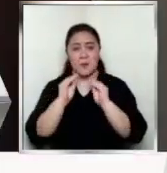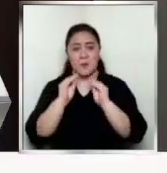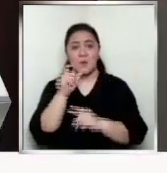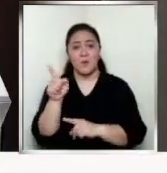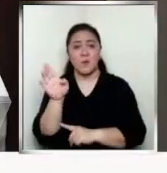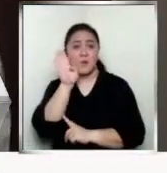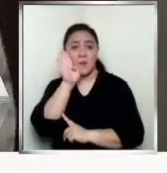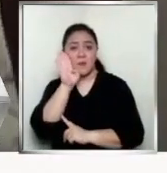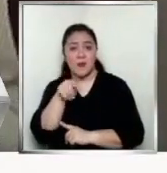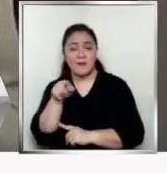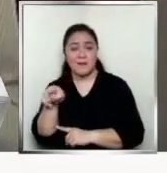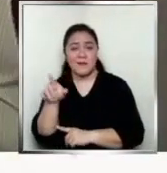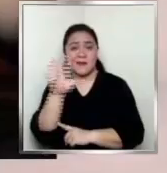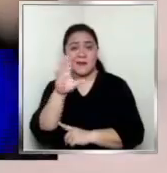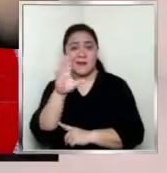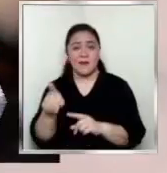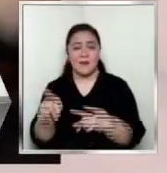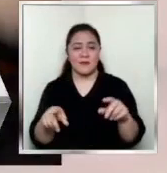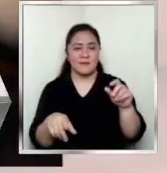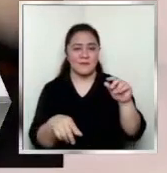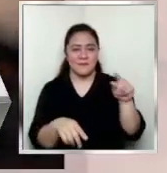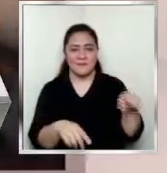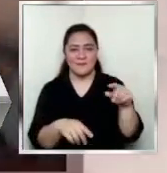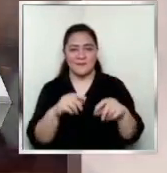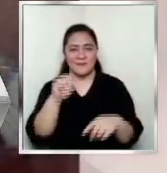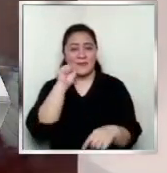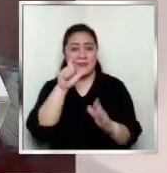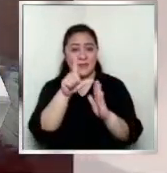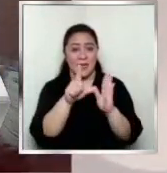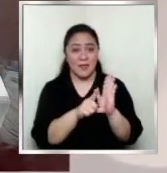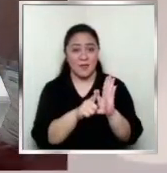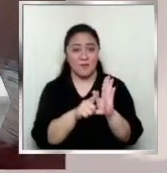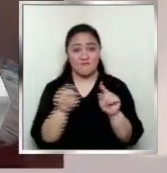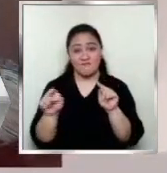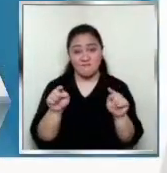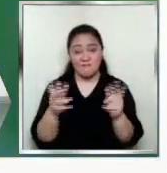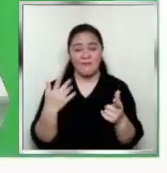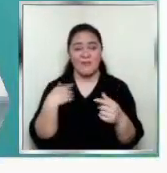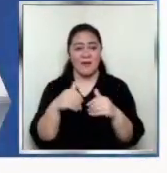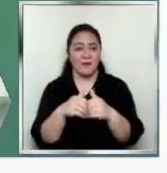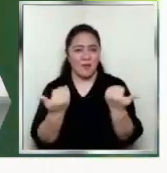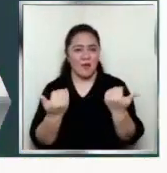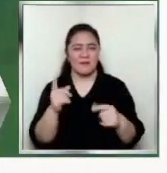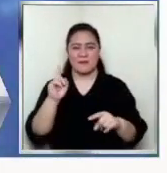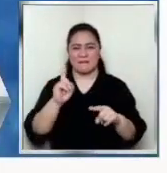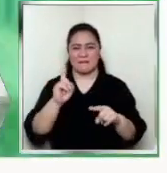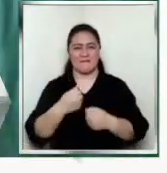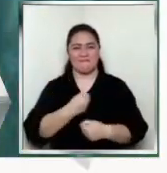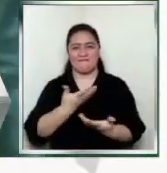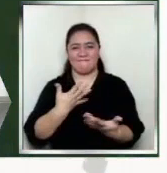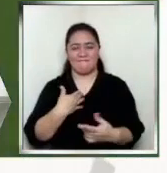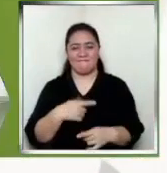Aljur at hipag na si Kylie Padilla. Wala raw siyang magagawa bilang isang kapatid, pero ibubuhos niya raw ang kanyang pagmamahal